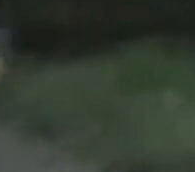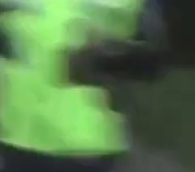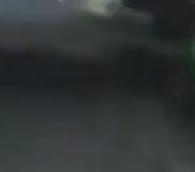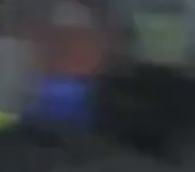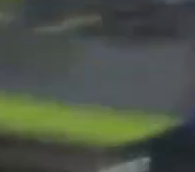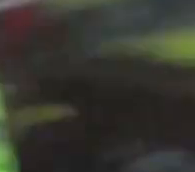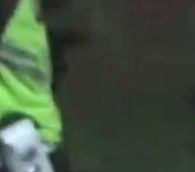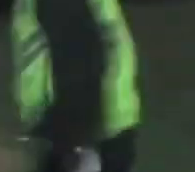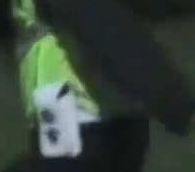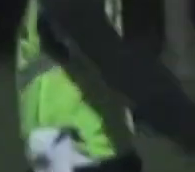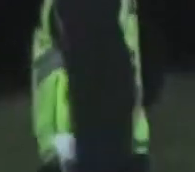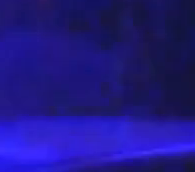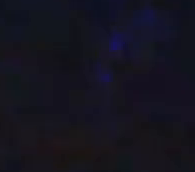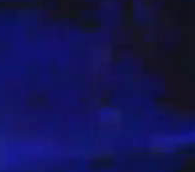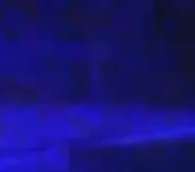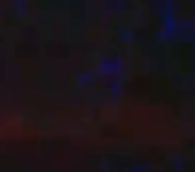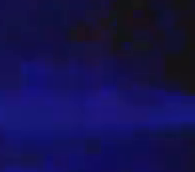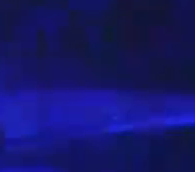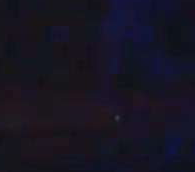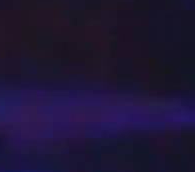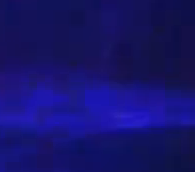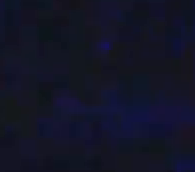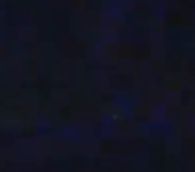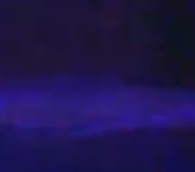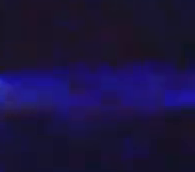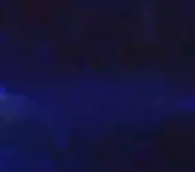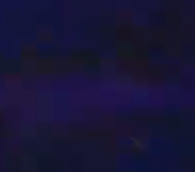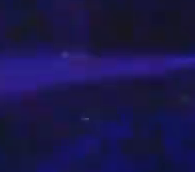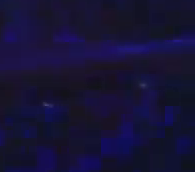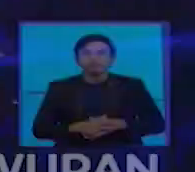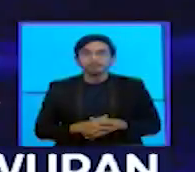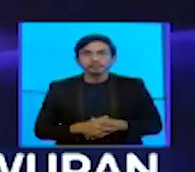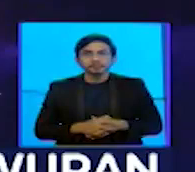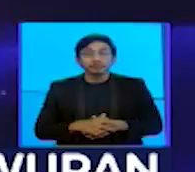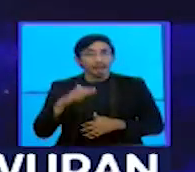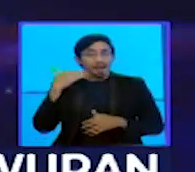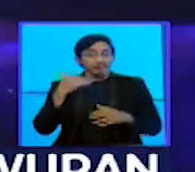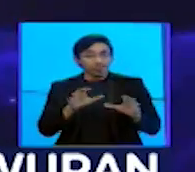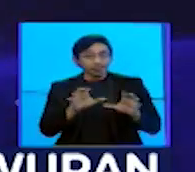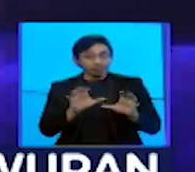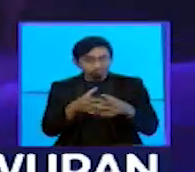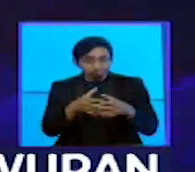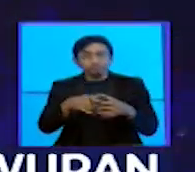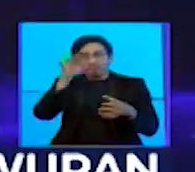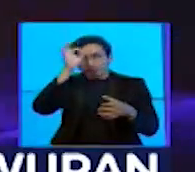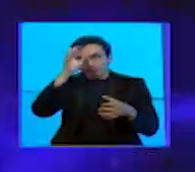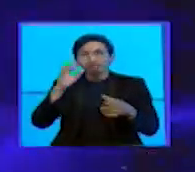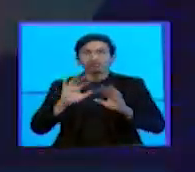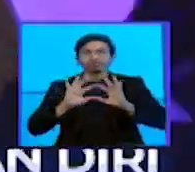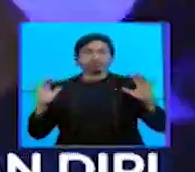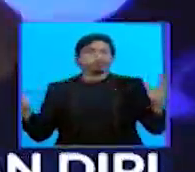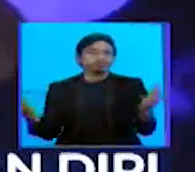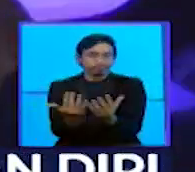polisi memilih membubarkan diri. Polisi kembali mengepung kelompok pemuda dengan menggunakan mobil patroli. Hasilnya,